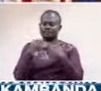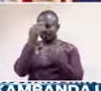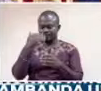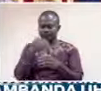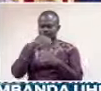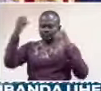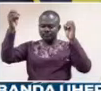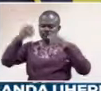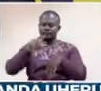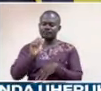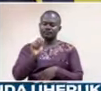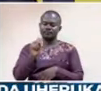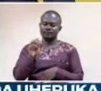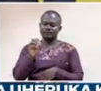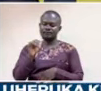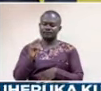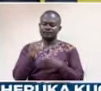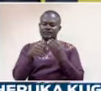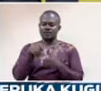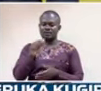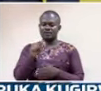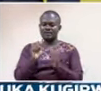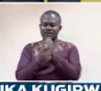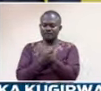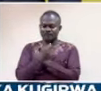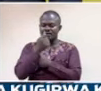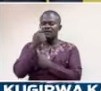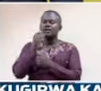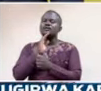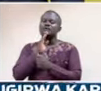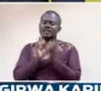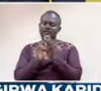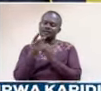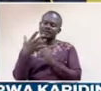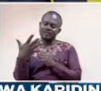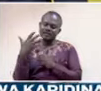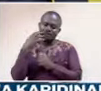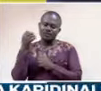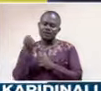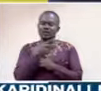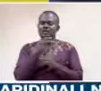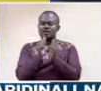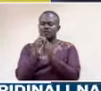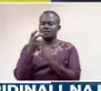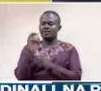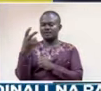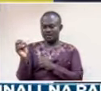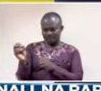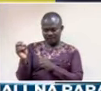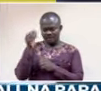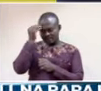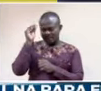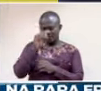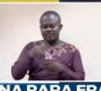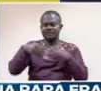wa Kigali Antoine Kambanda. Uwo Papa Francisco yagize Cardinal ku cyumweru tariki 25 ukwakira 2022. Ubutumwa Perezida Kagame